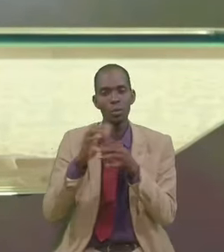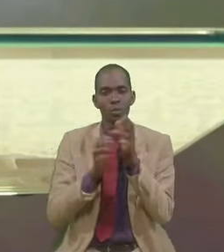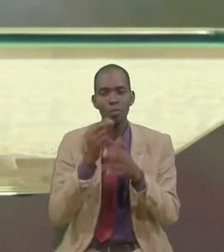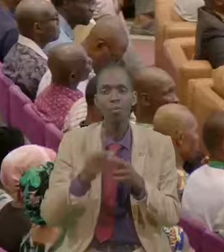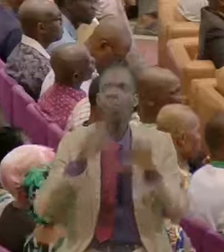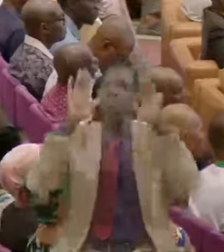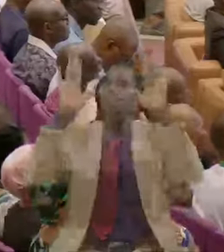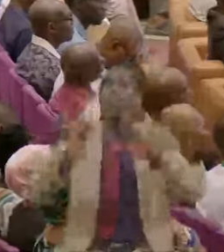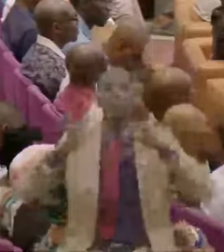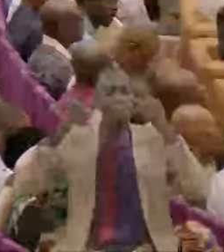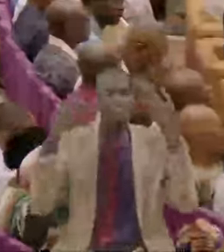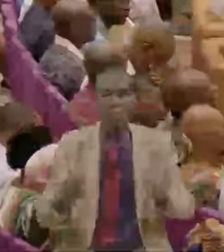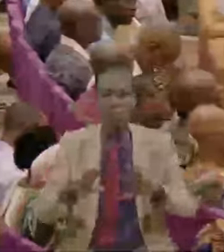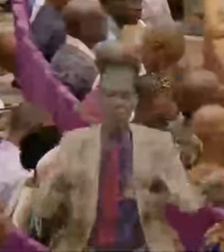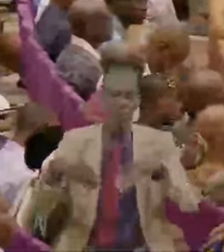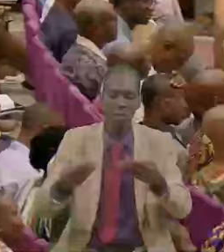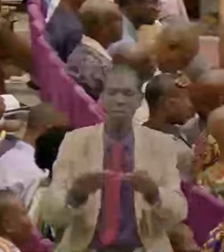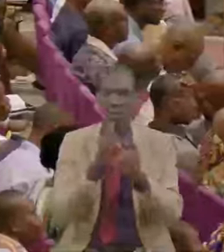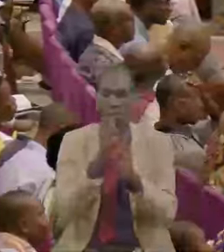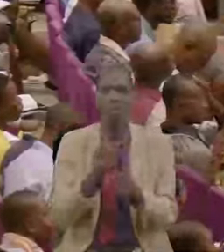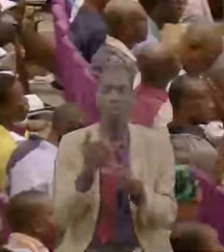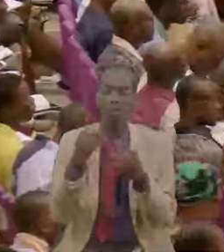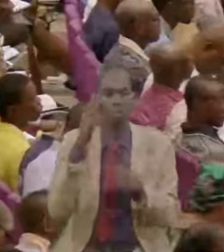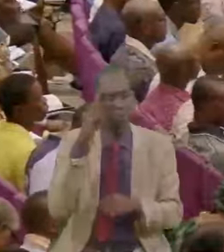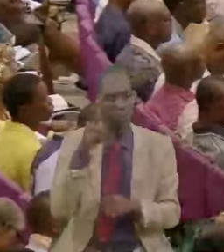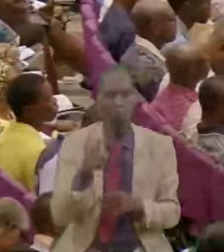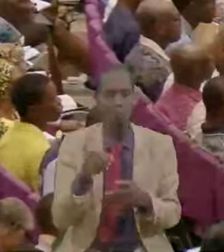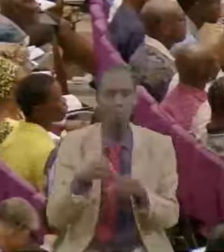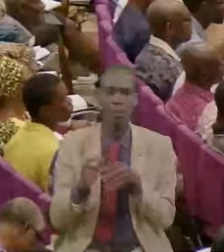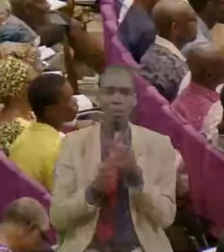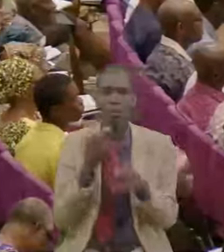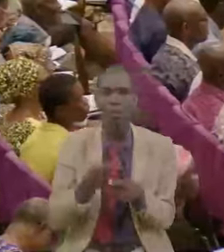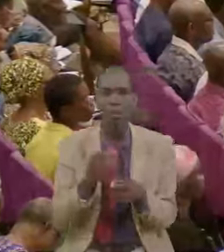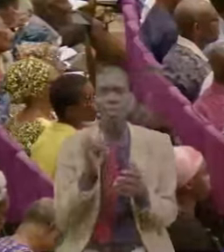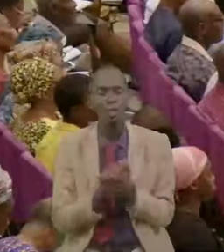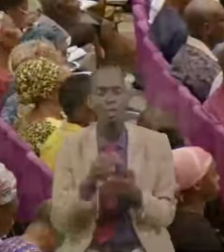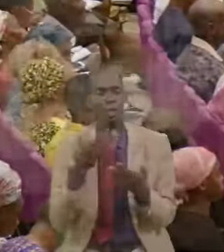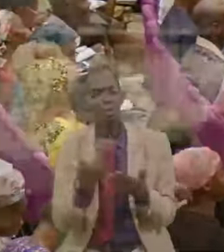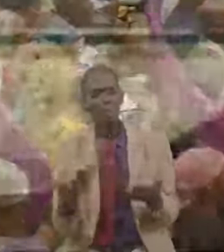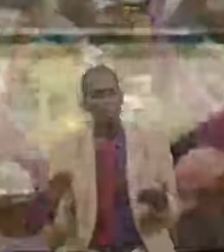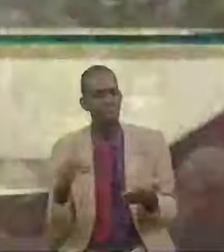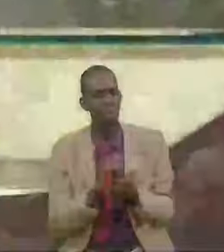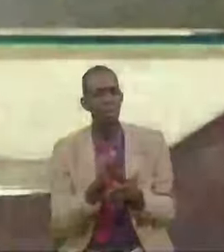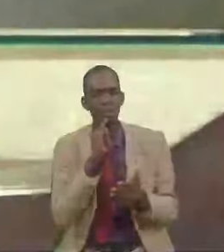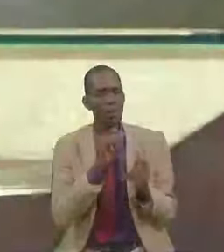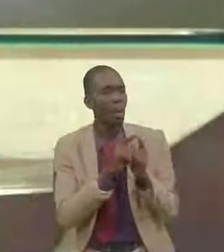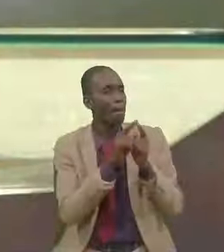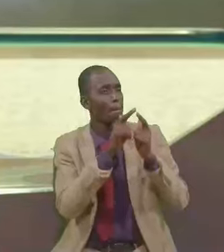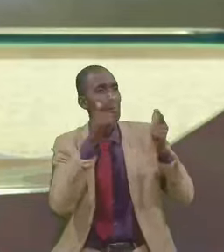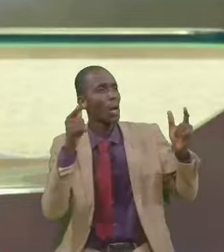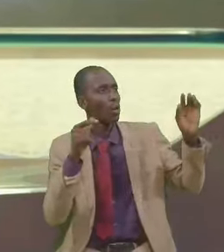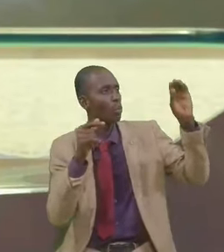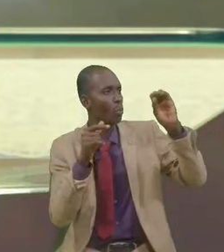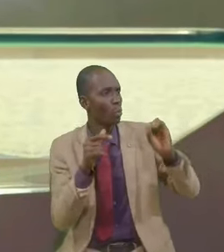Les provisions miraculeuses viendront ce jour. Ce rien, le grand zéro dans votre vie qui se tient devant